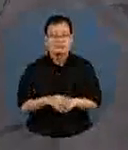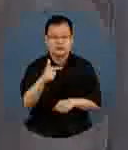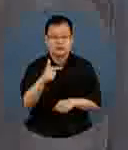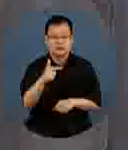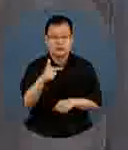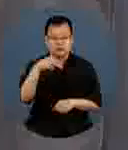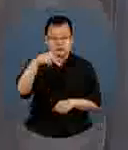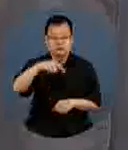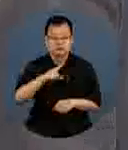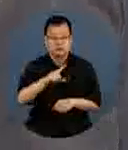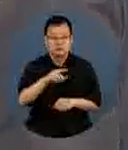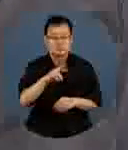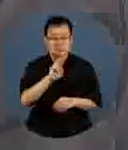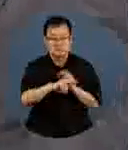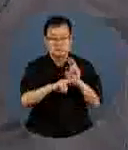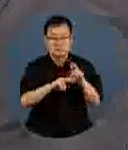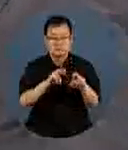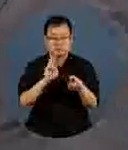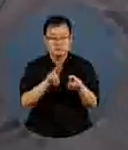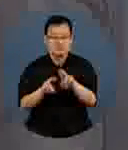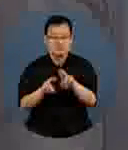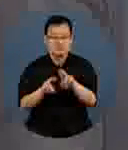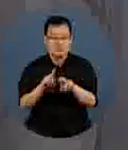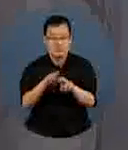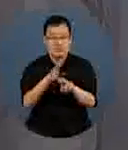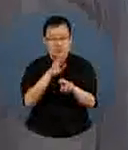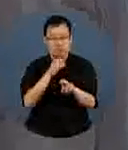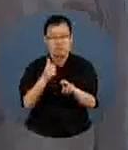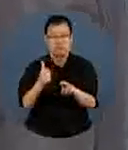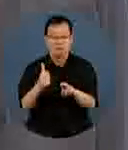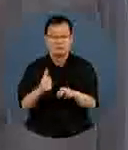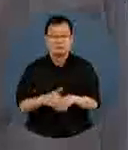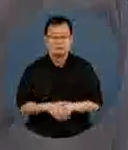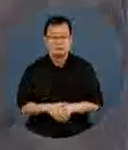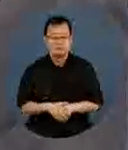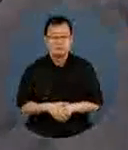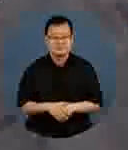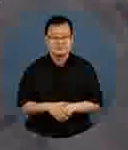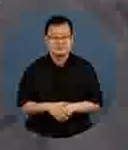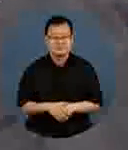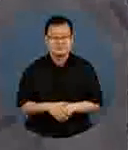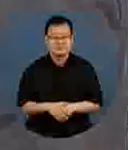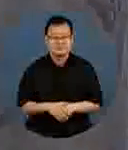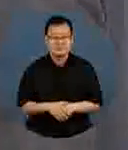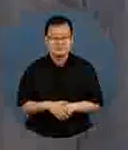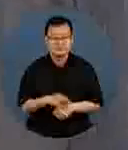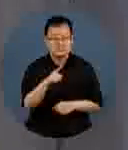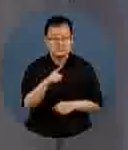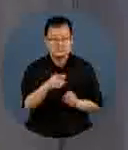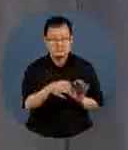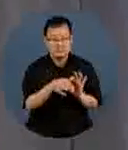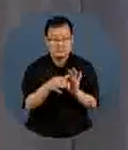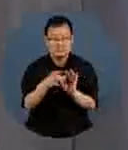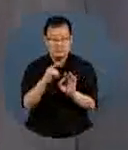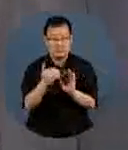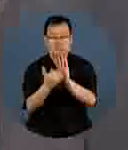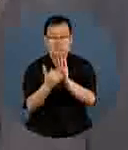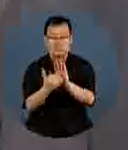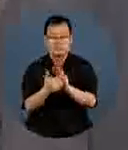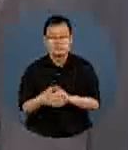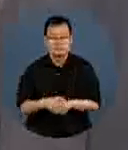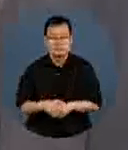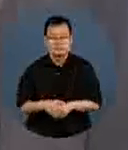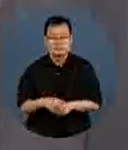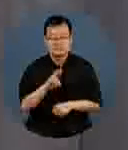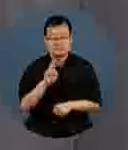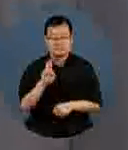잡았어요. 네. 이걸 끊는 게 좋은 수였고 네, 이거 하나 해서 있는 걸 선수로 방지를 해버렸죠. 그리고